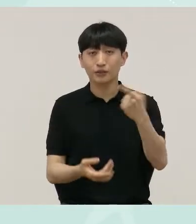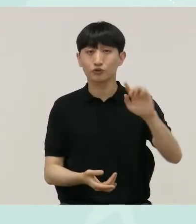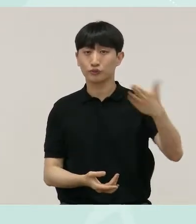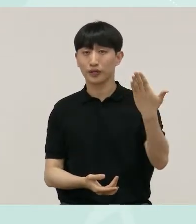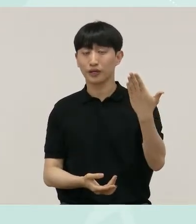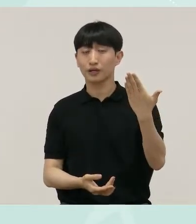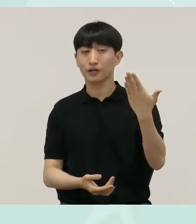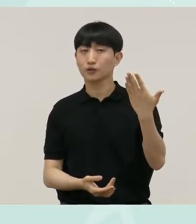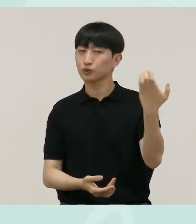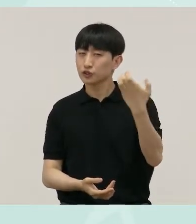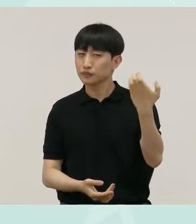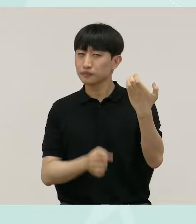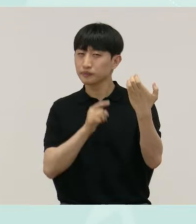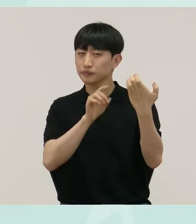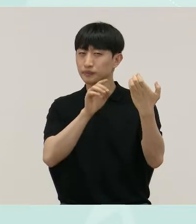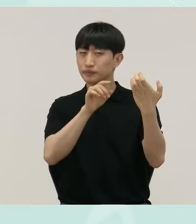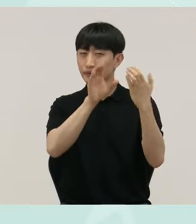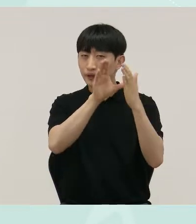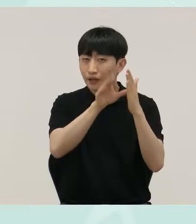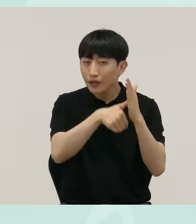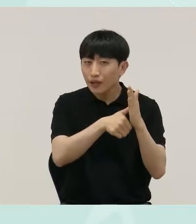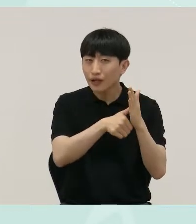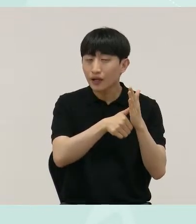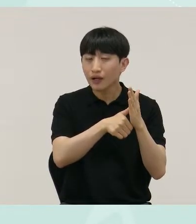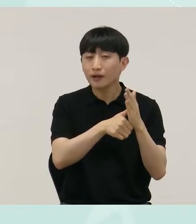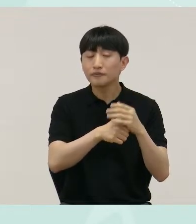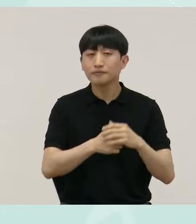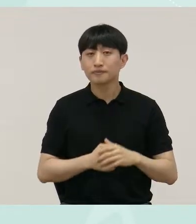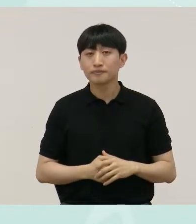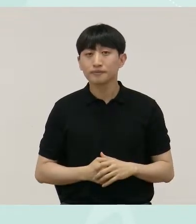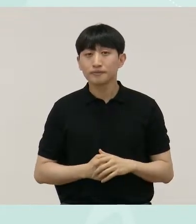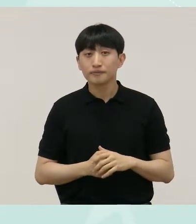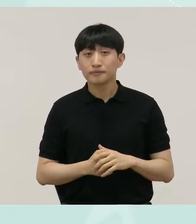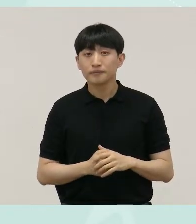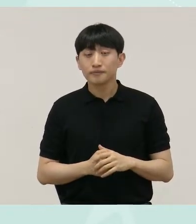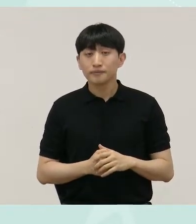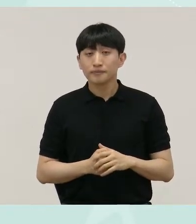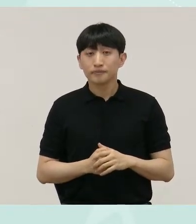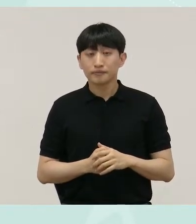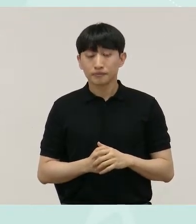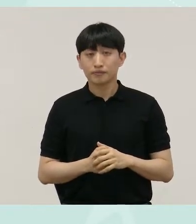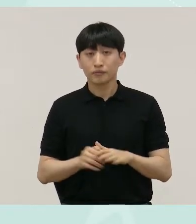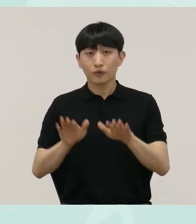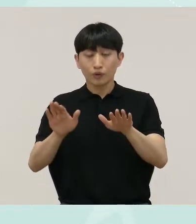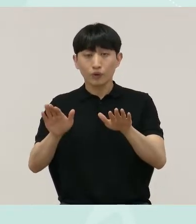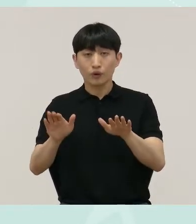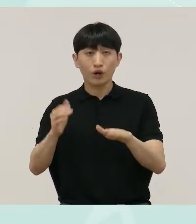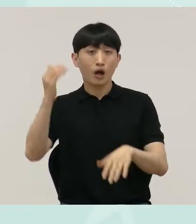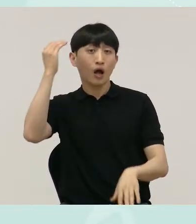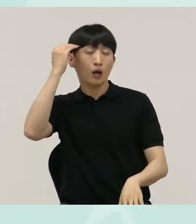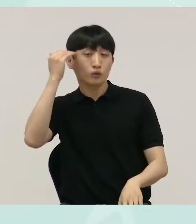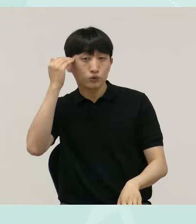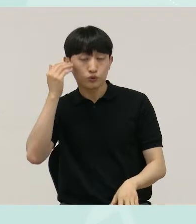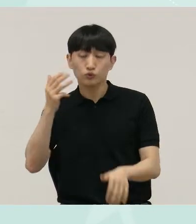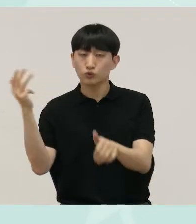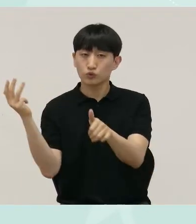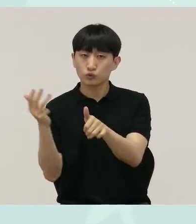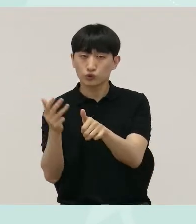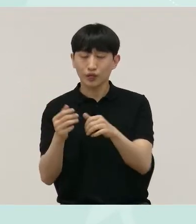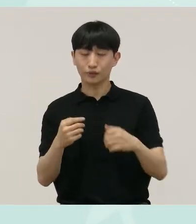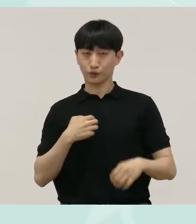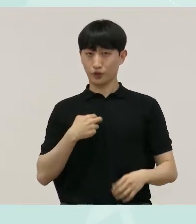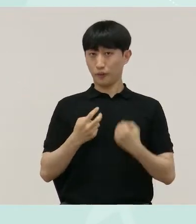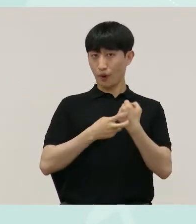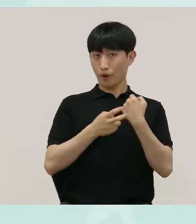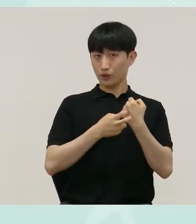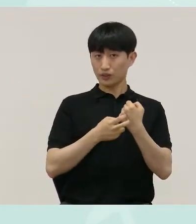1990년도 에는 이제 인공화호 수술을 할 수가 없었던 것이고요. 좀 상대적으로 늦게 인공화호 수술이 본격 진행이 됐음에도 불구하고